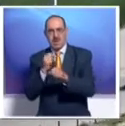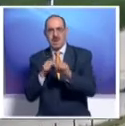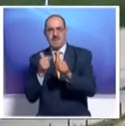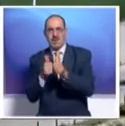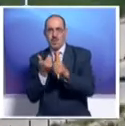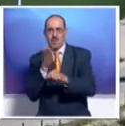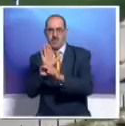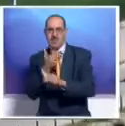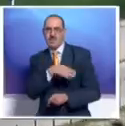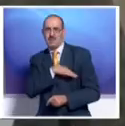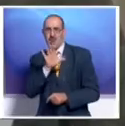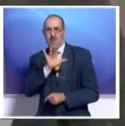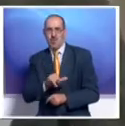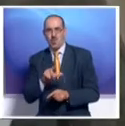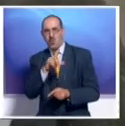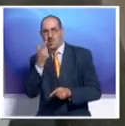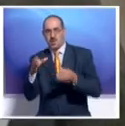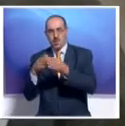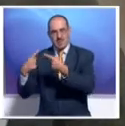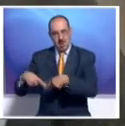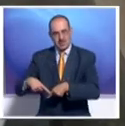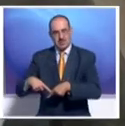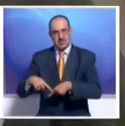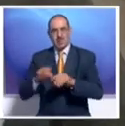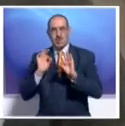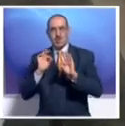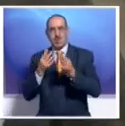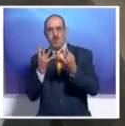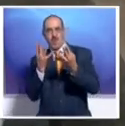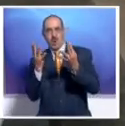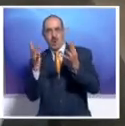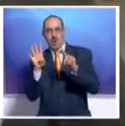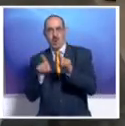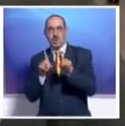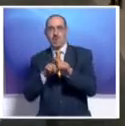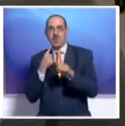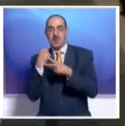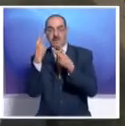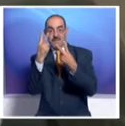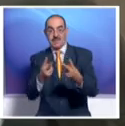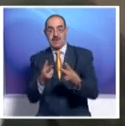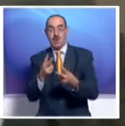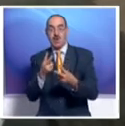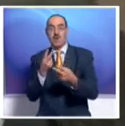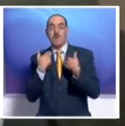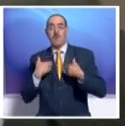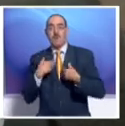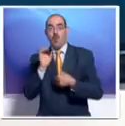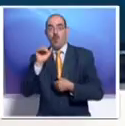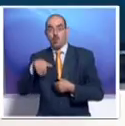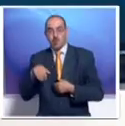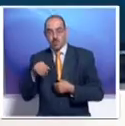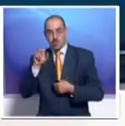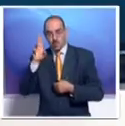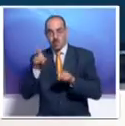للنظام السوري ولفصائل المعارضة سيشاركون، بينما ستحضر الأمم المتحدة والأردن